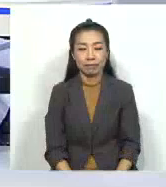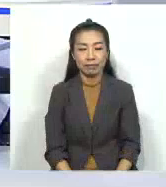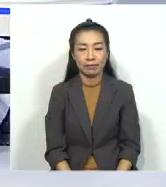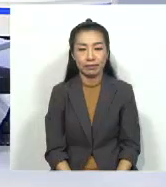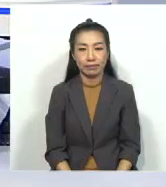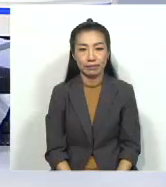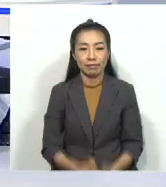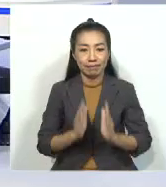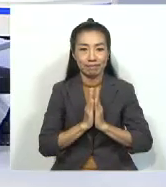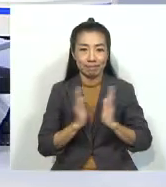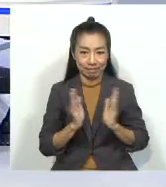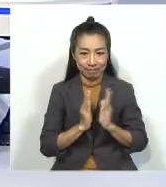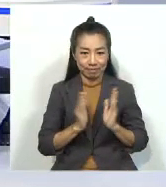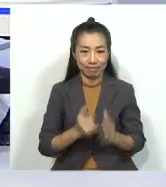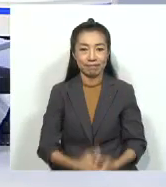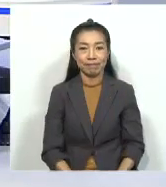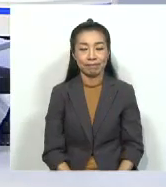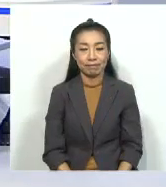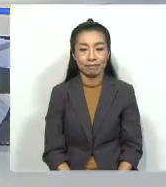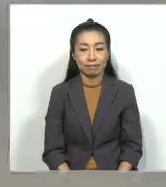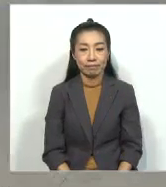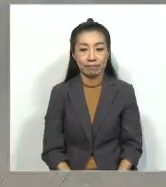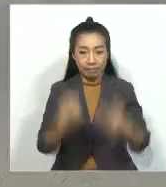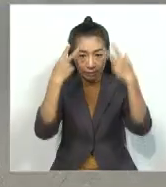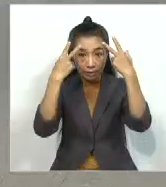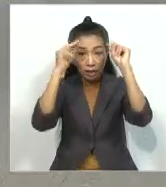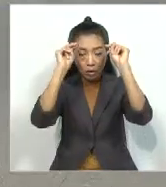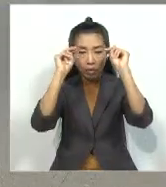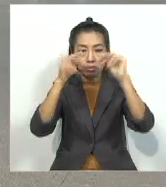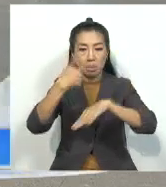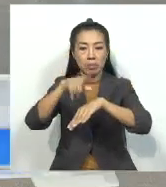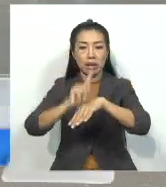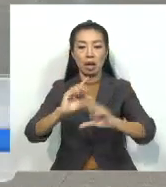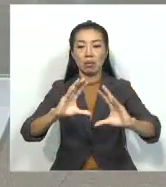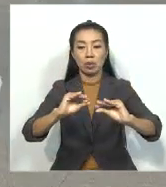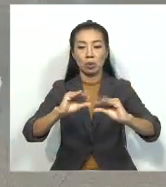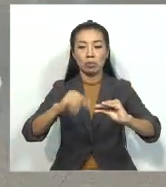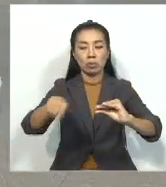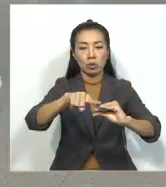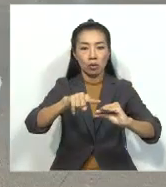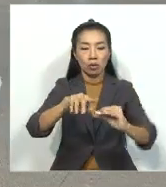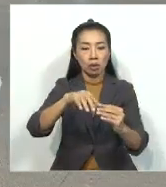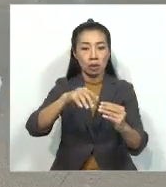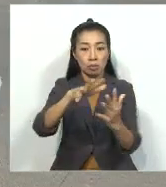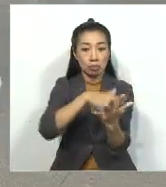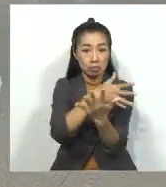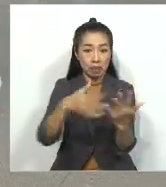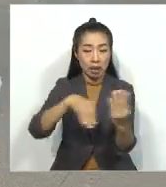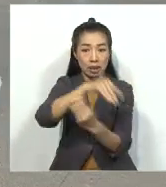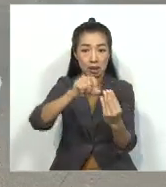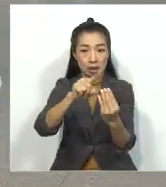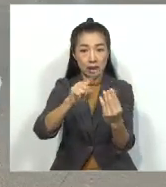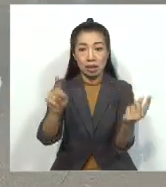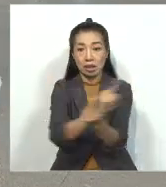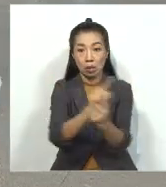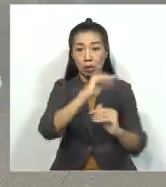เชิญครับ ขอบคุณค่ะคุณกรองแก้วคุณเสรวิทย์ค่ะนายกรัฐมนตรีนะคะเป็นประธานการประชุมการพัฒนาเศรษฐกิจและสังคมกลุ่มจัง